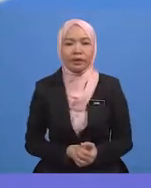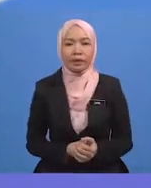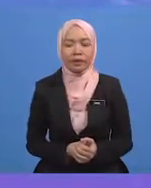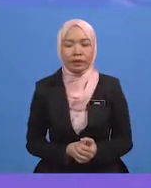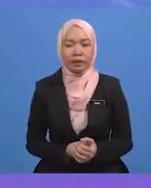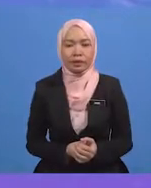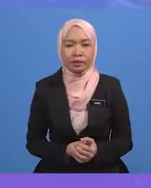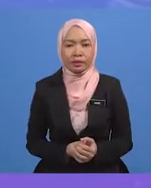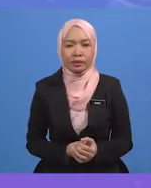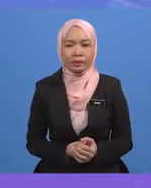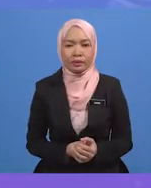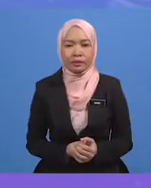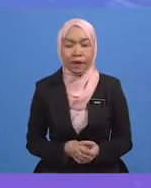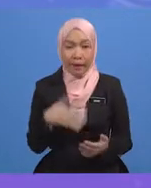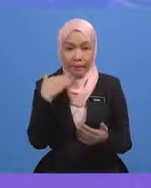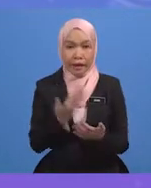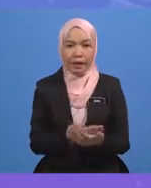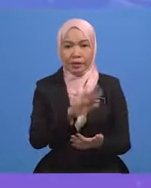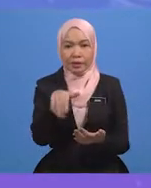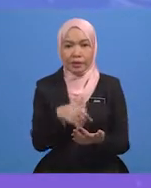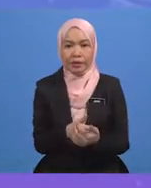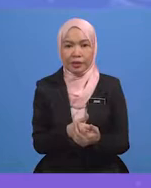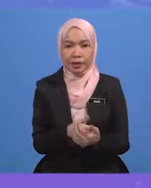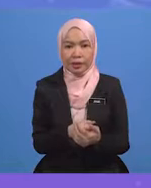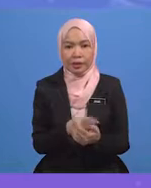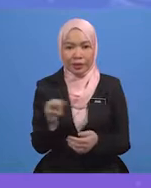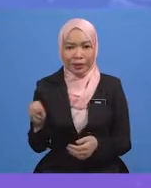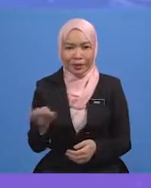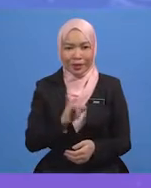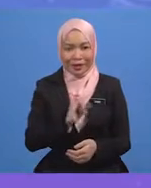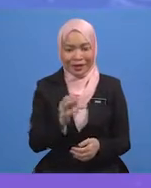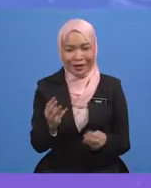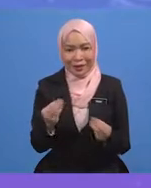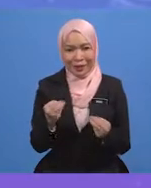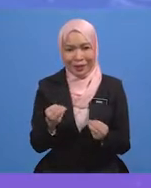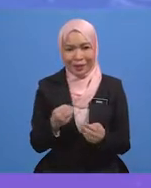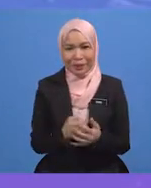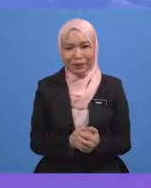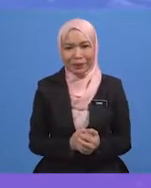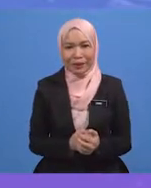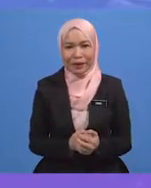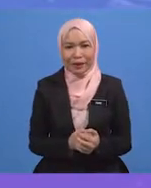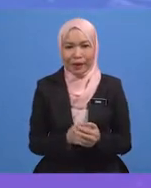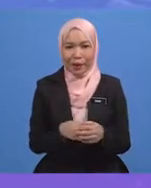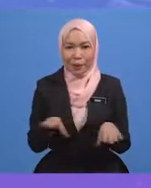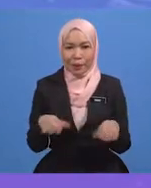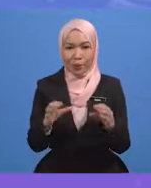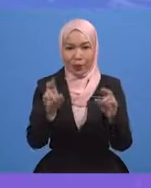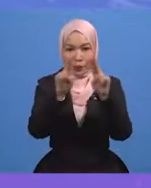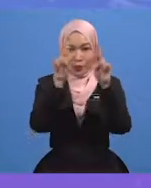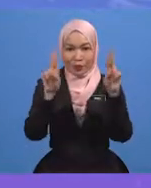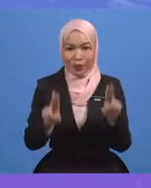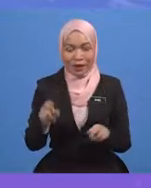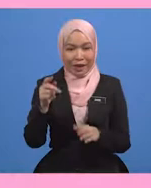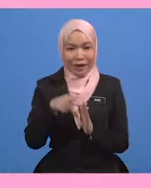Mujib. Baiklah murid-murid, Ustazah ingin menguji sedikit pemahaman murid-murid berkaitan